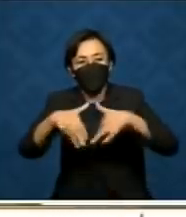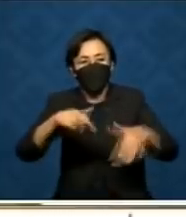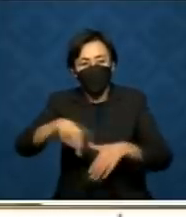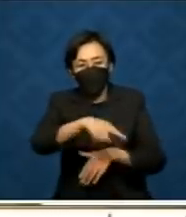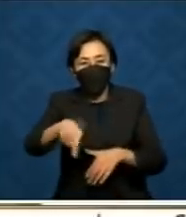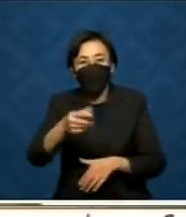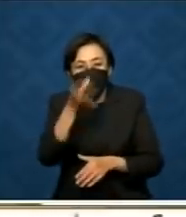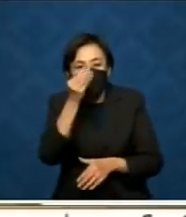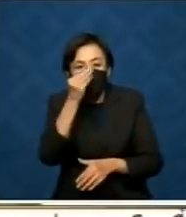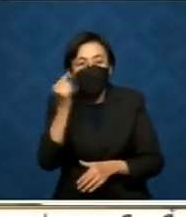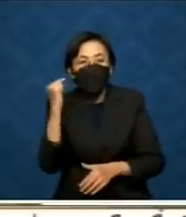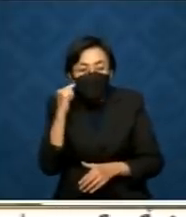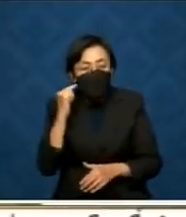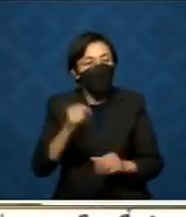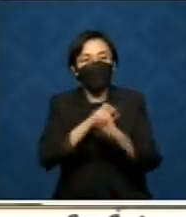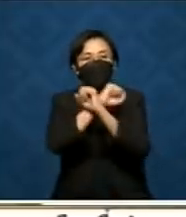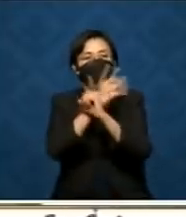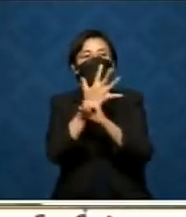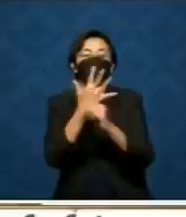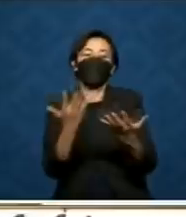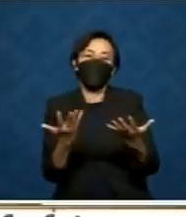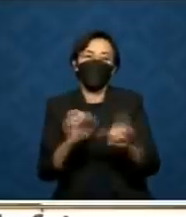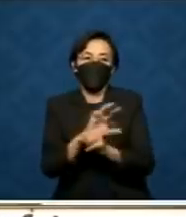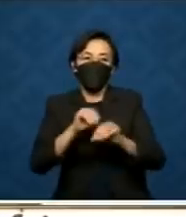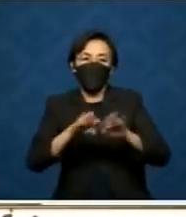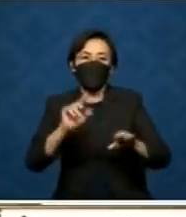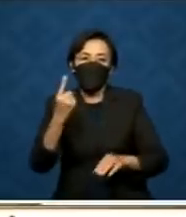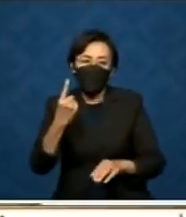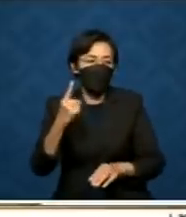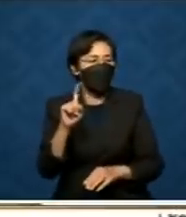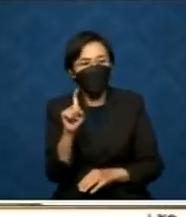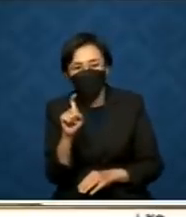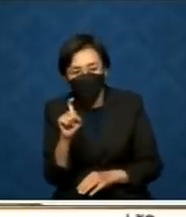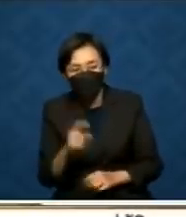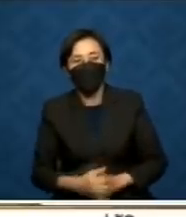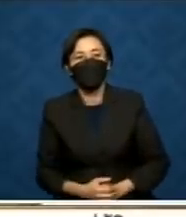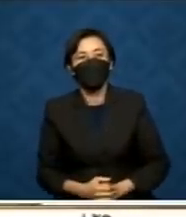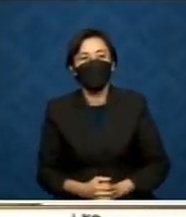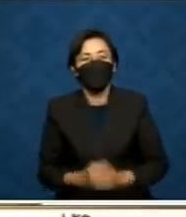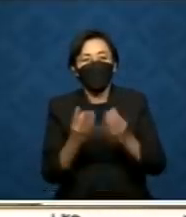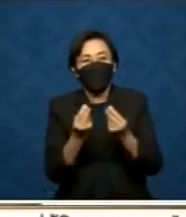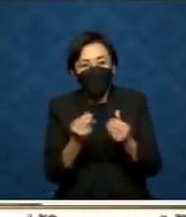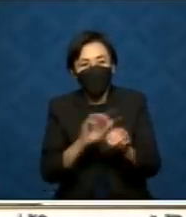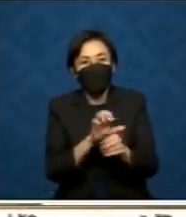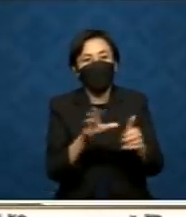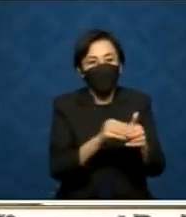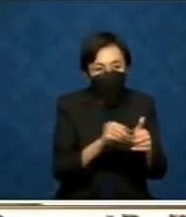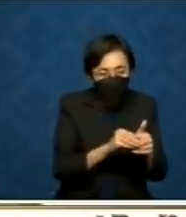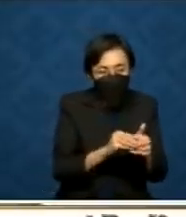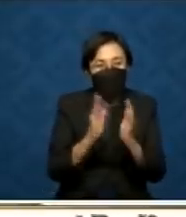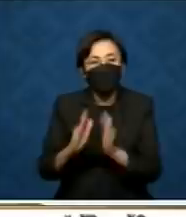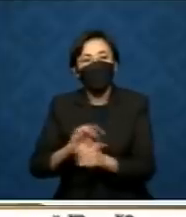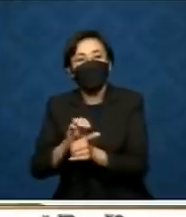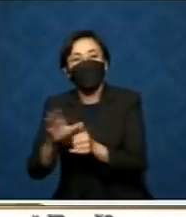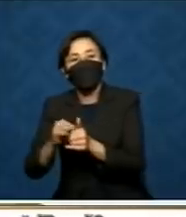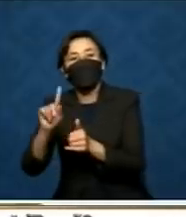ไปกันใหญ่มาอีกรอบใหม่เอามาอยู่จะเอาแล้วครับตัวเลขการเป็นการตายเนี่ยผมก็พูดแค่